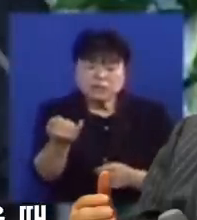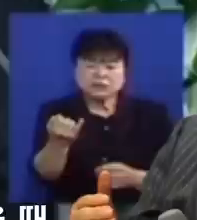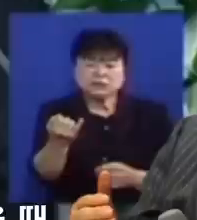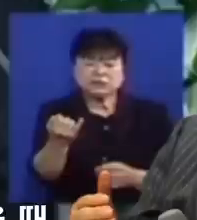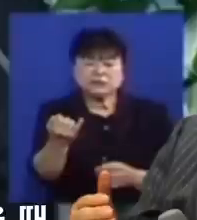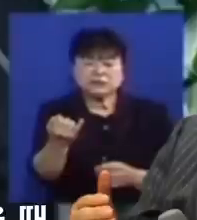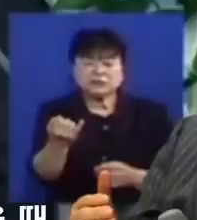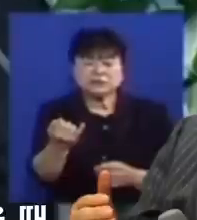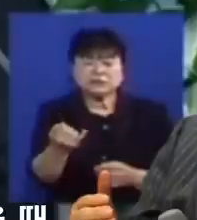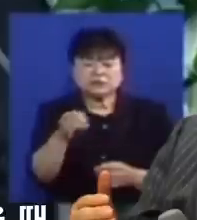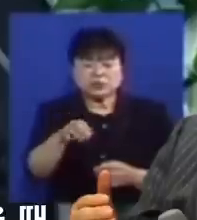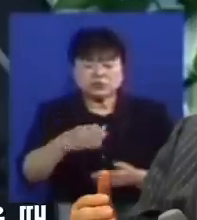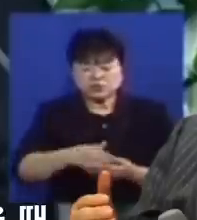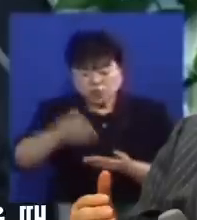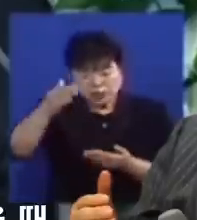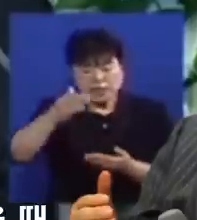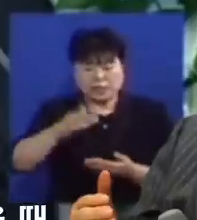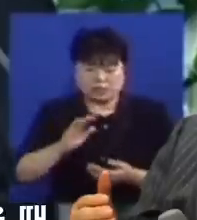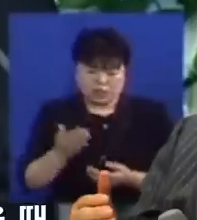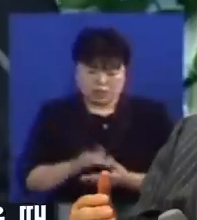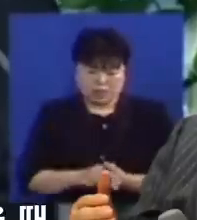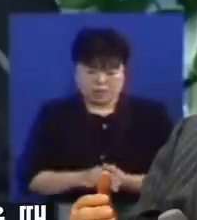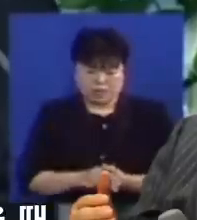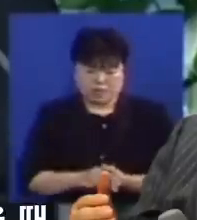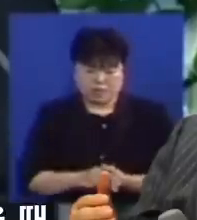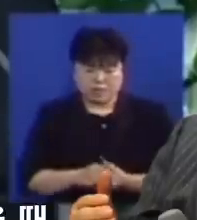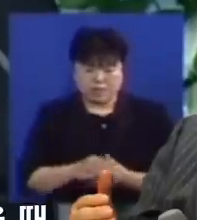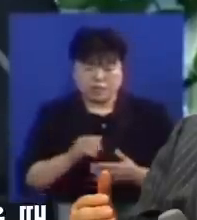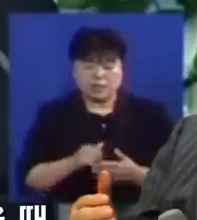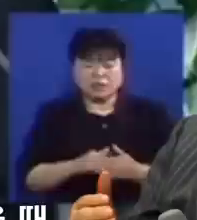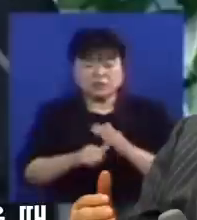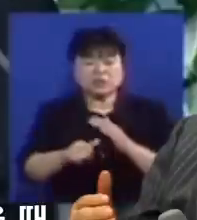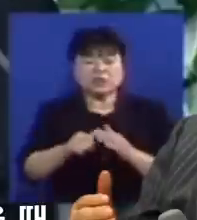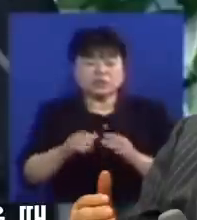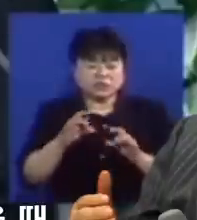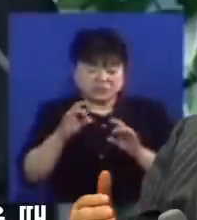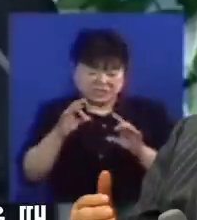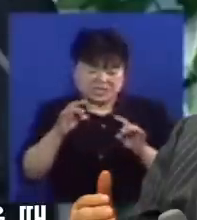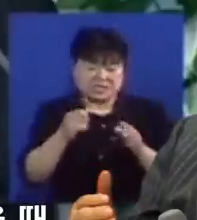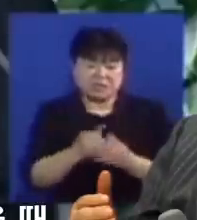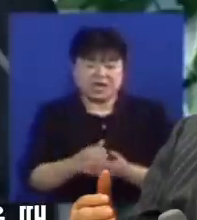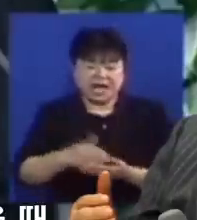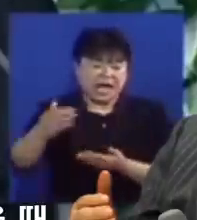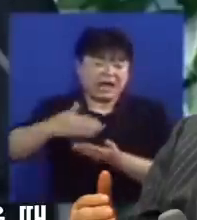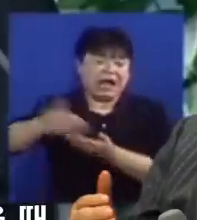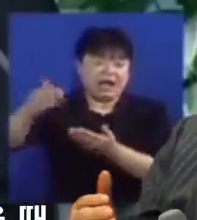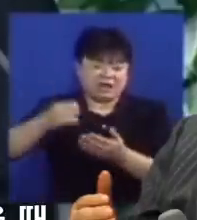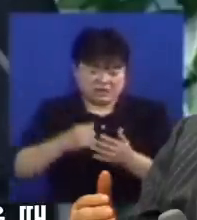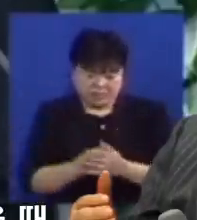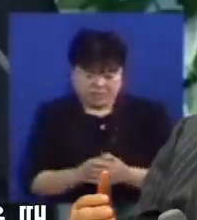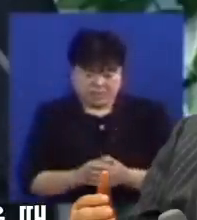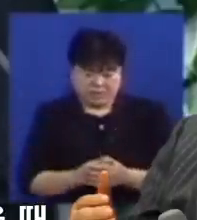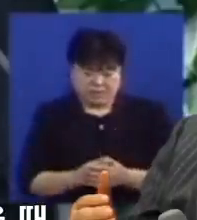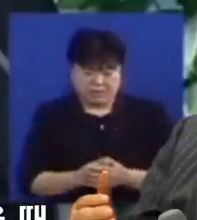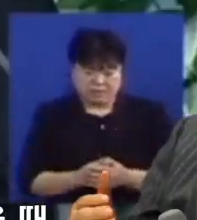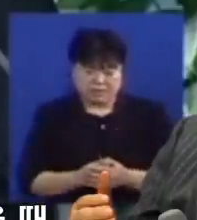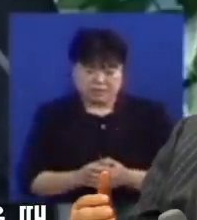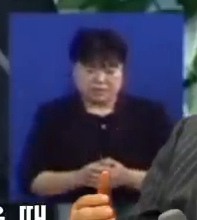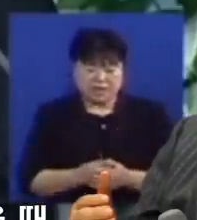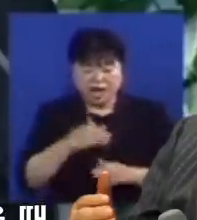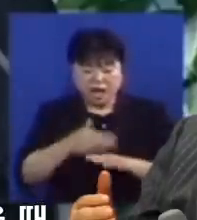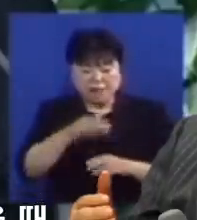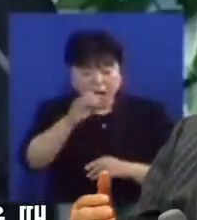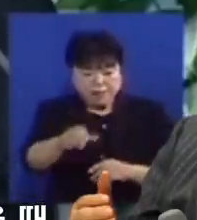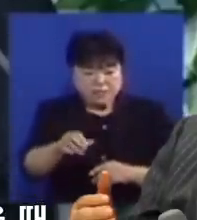있는 촌에서 쫓겨나야 되는 것입니다. 뭐냐? 너는 선교사고 우리보다 나은 사람이니까 왜 우리에게 와 있냐? 그러니까